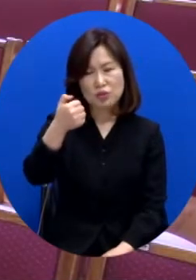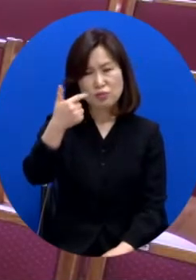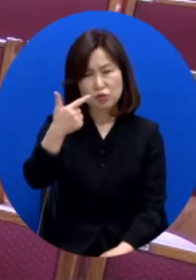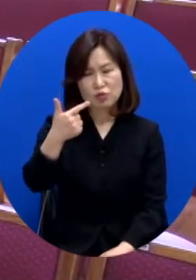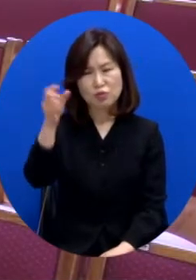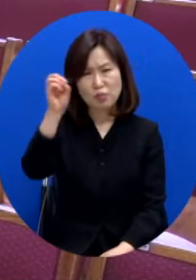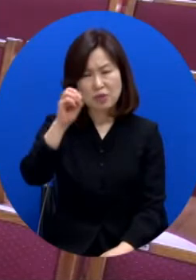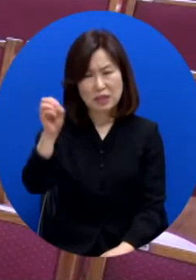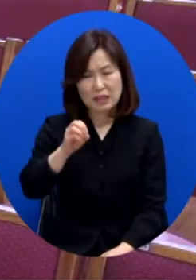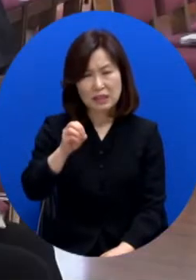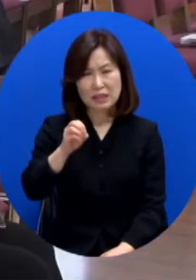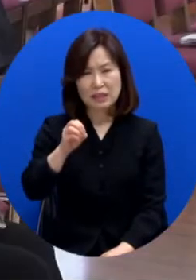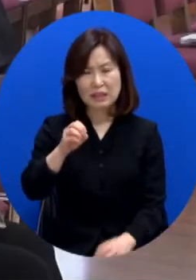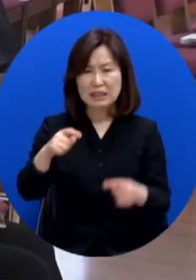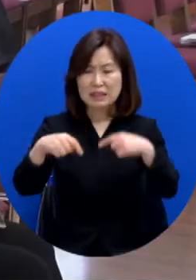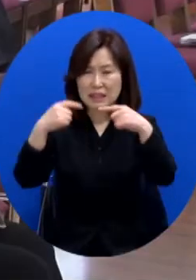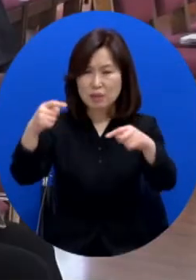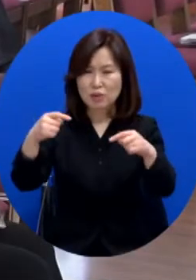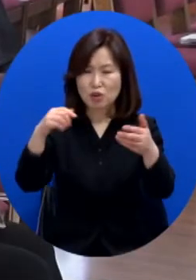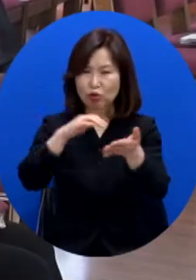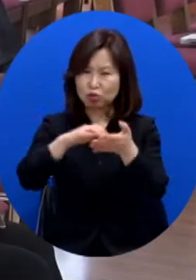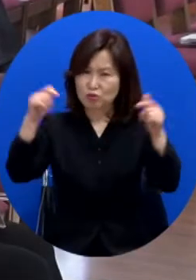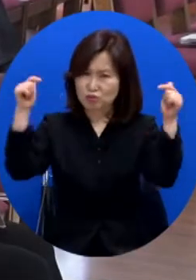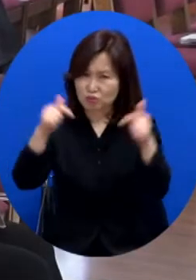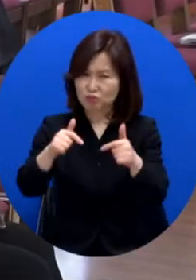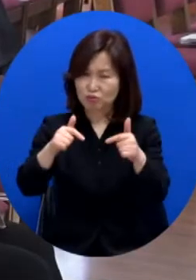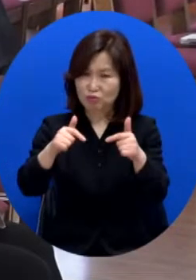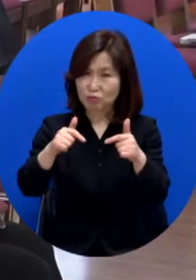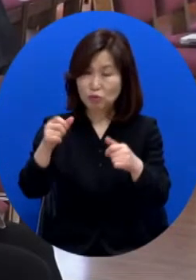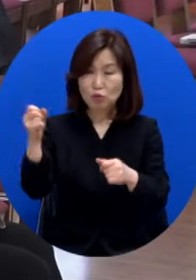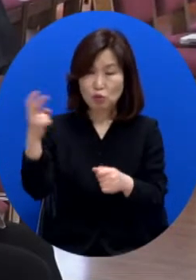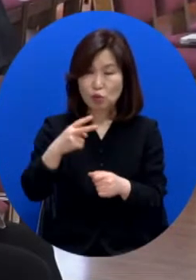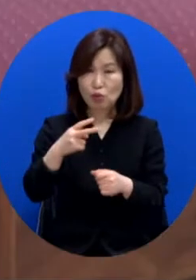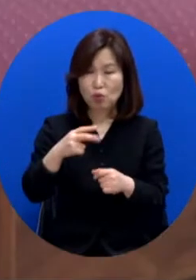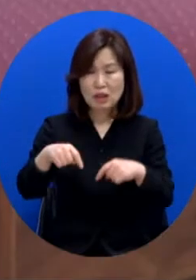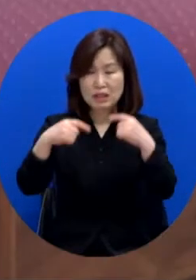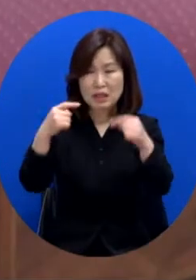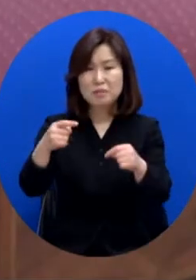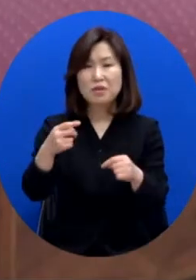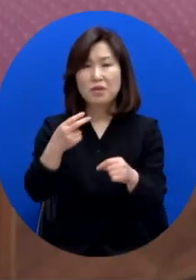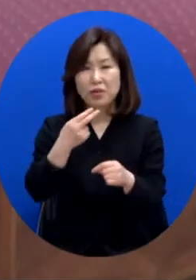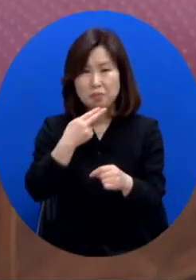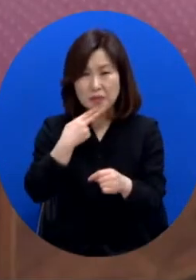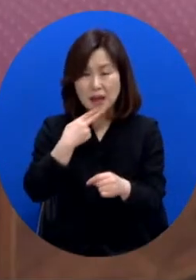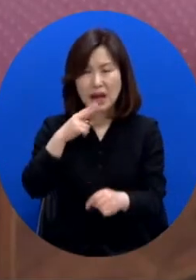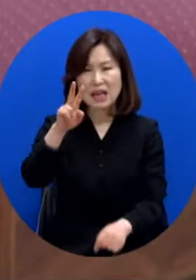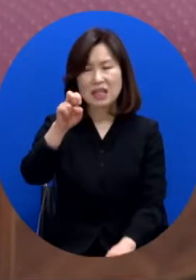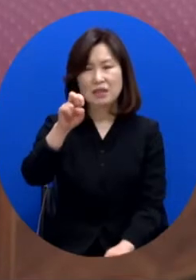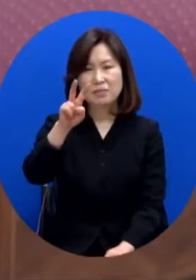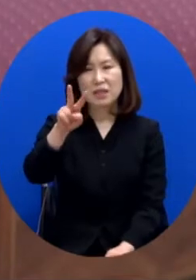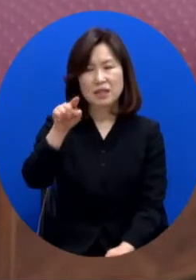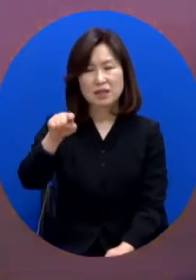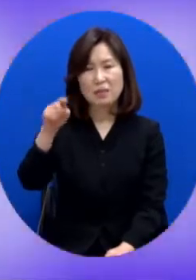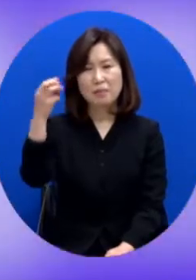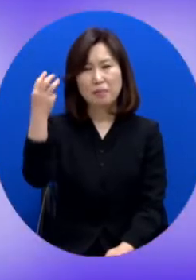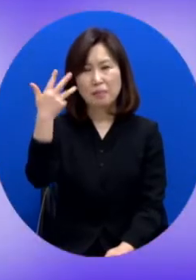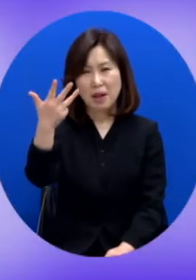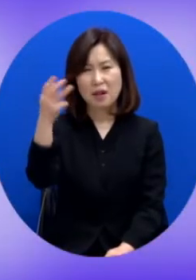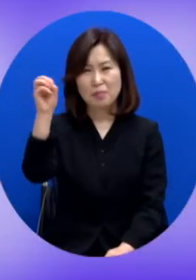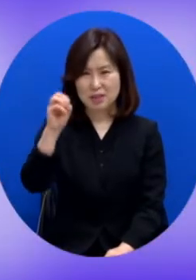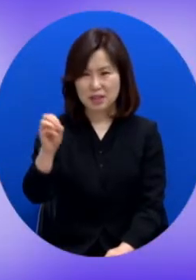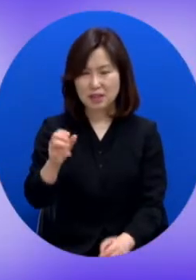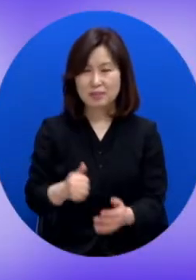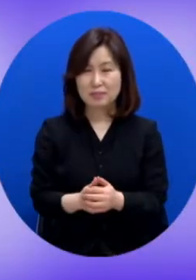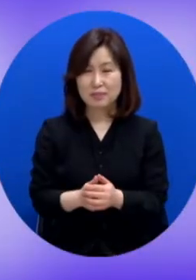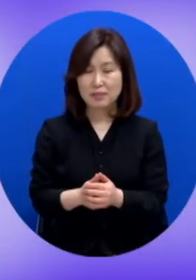참석 횟수가 줄었다고 응답했고 아예 예배에 참석하지 않았다는 응답자도 22.8%에 달했습니다.